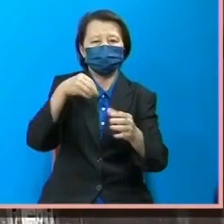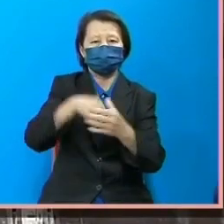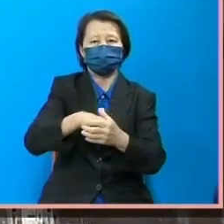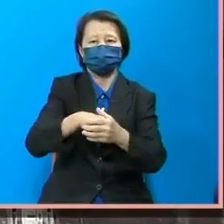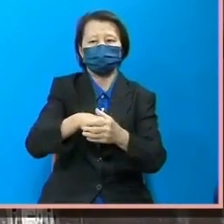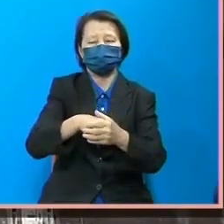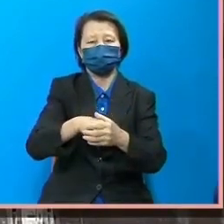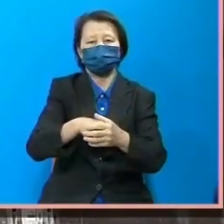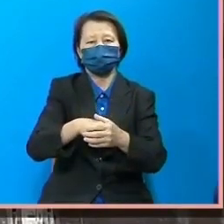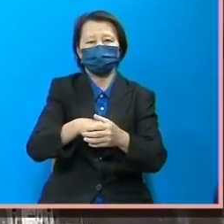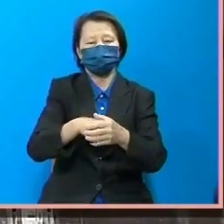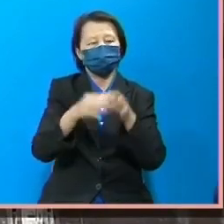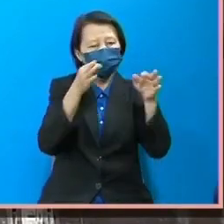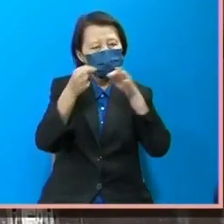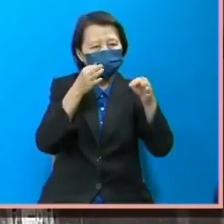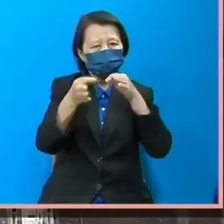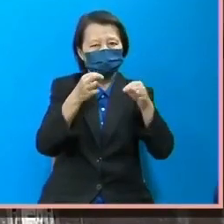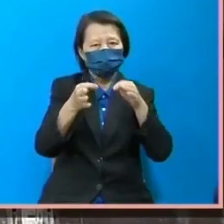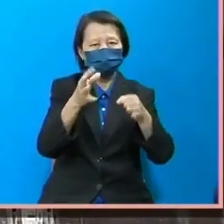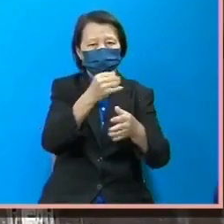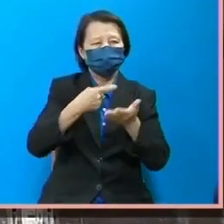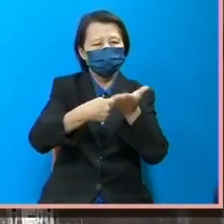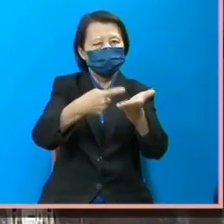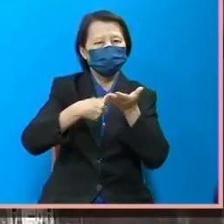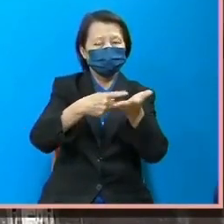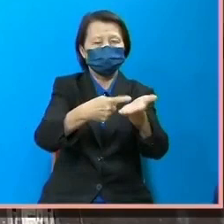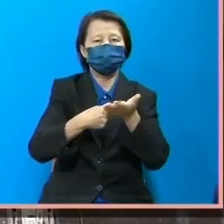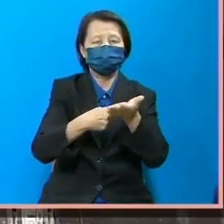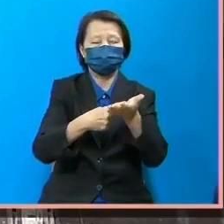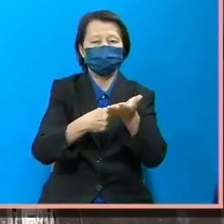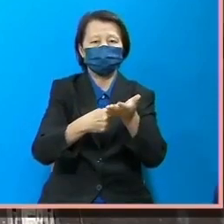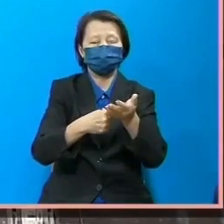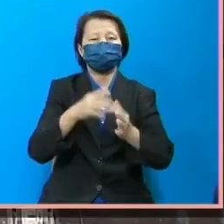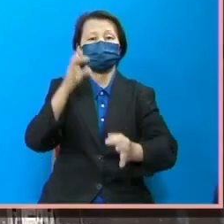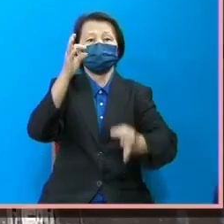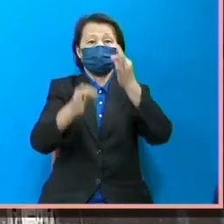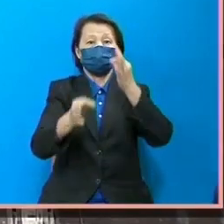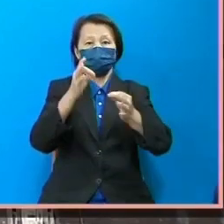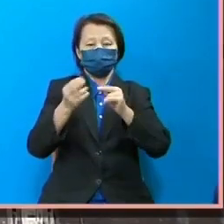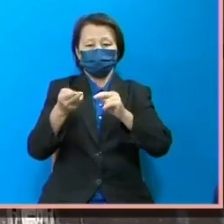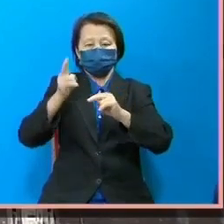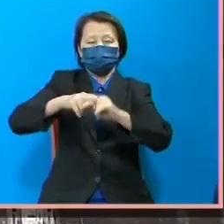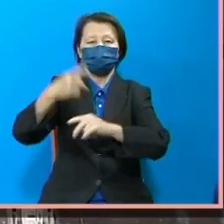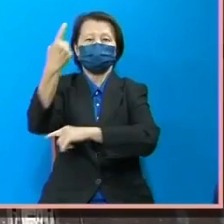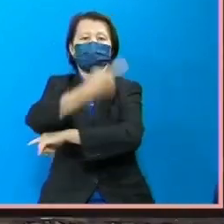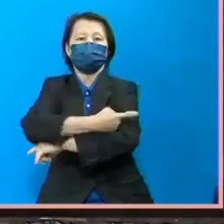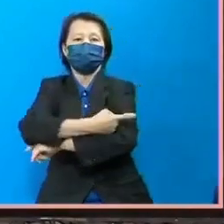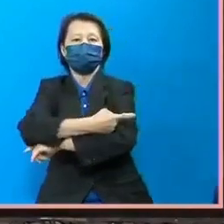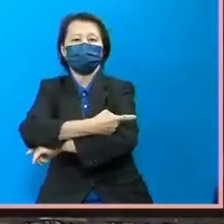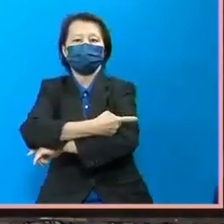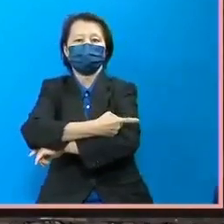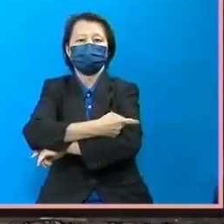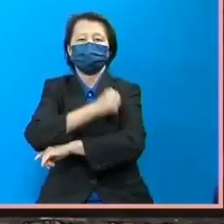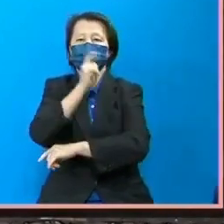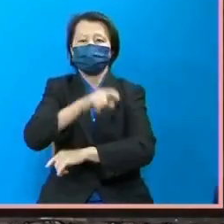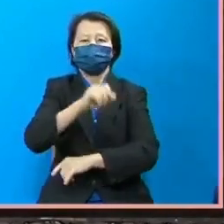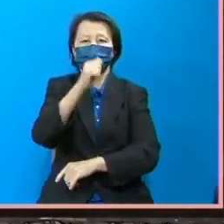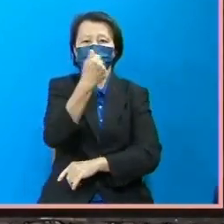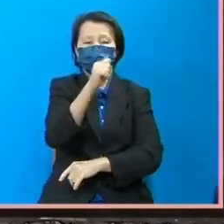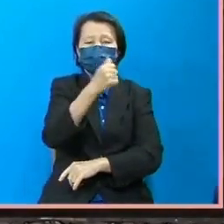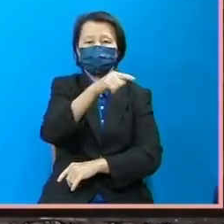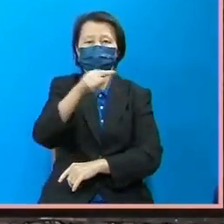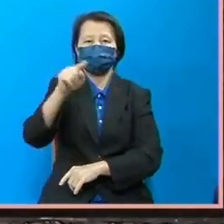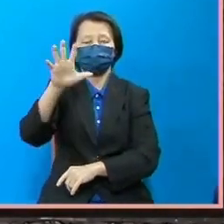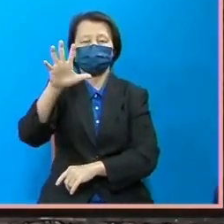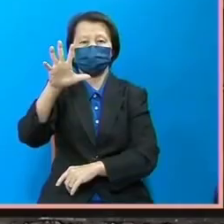dalam penerangan atau perbincangan. Kalaupun ditambah hari, tidak semestinya